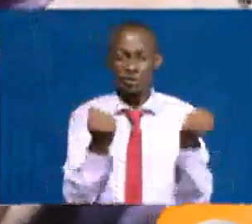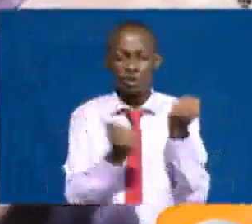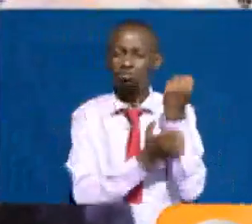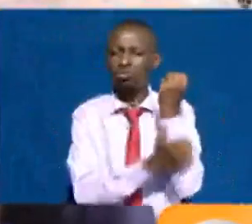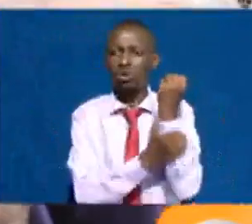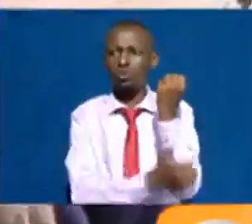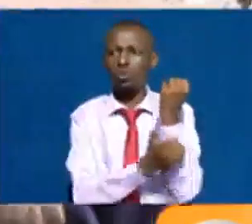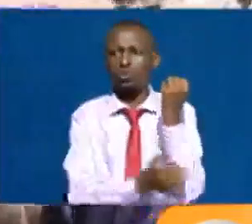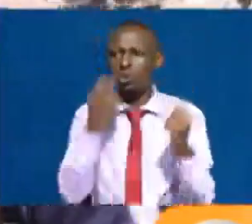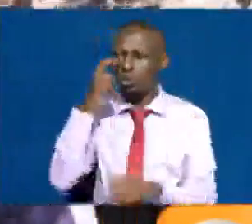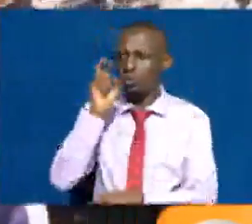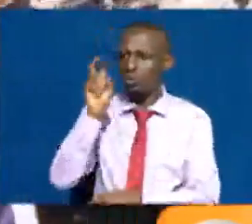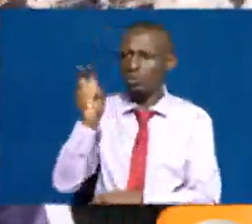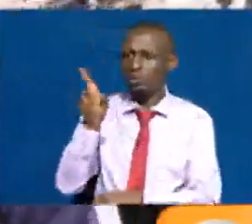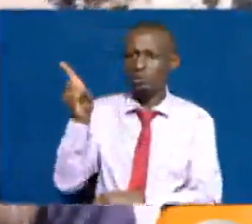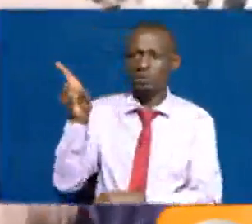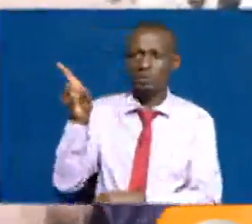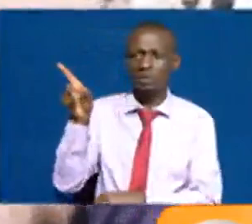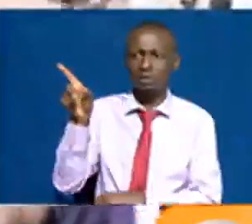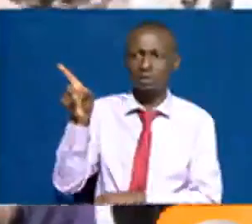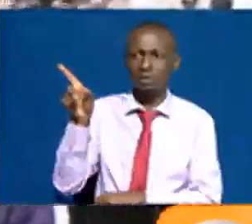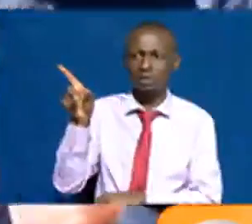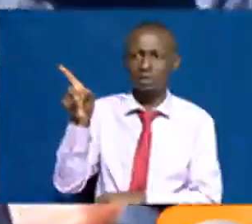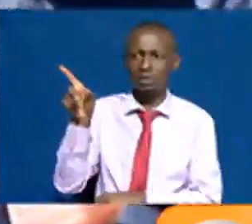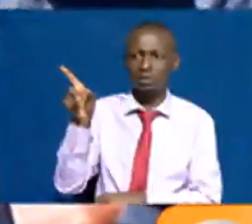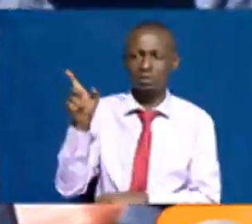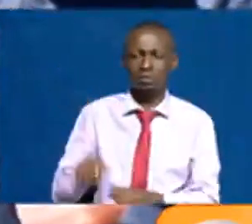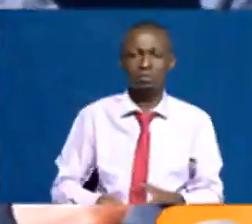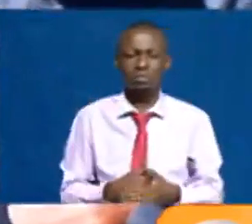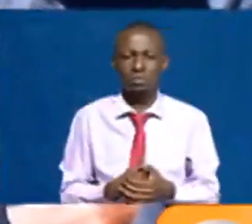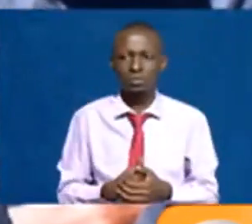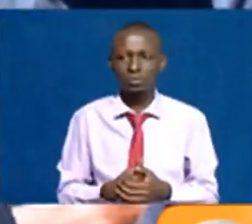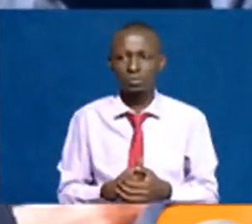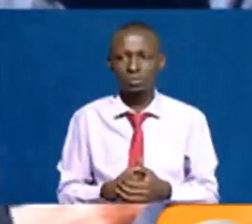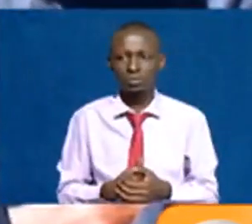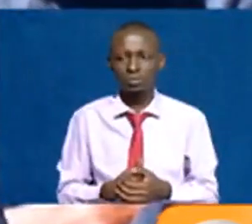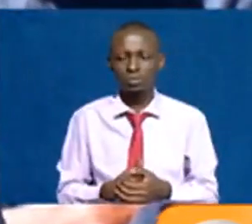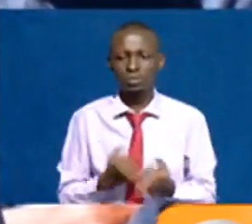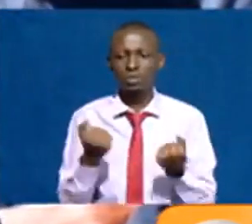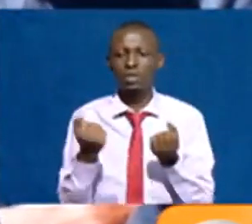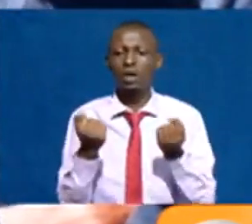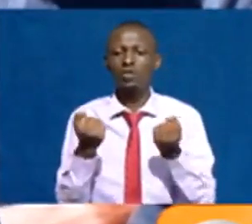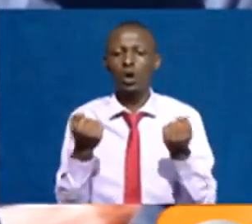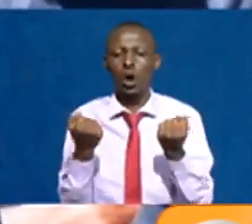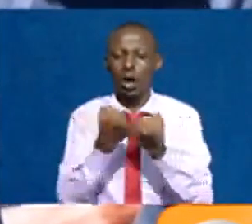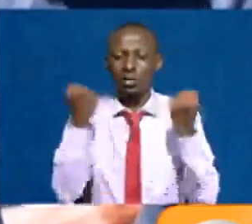hapa mnaona. Ni gari hata sio yenye tulibodi, gari ya classic. Gari kama imepata accident haina